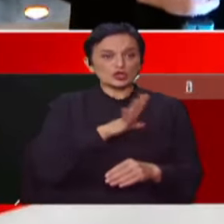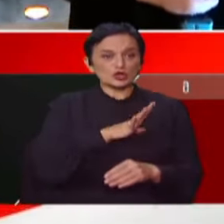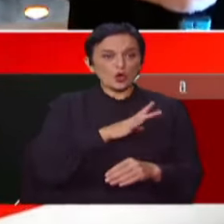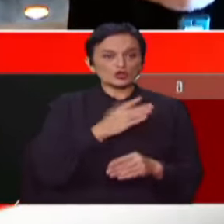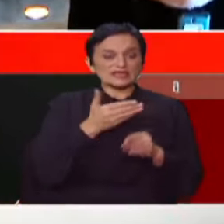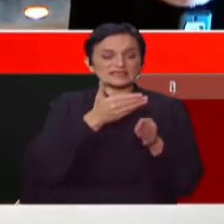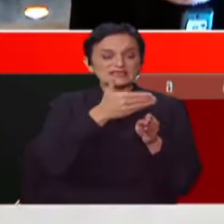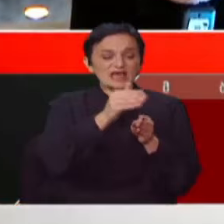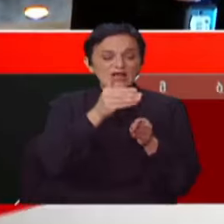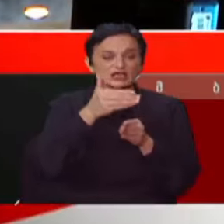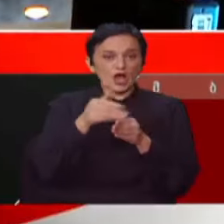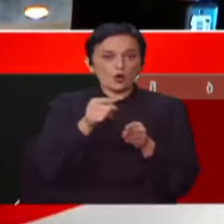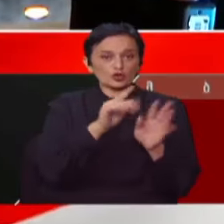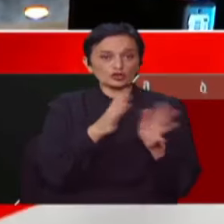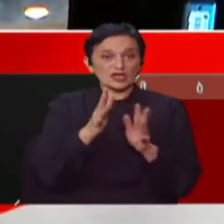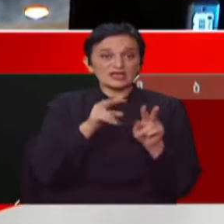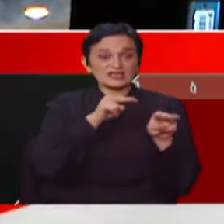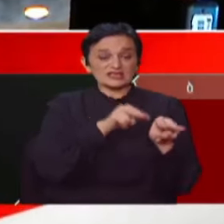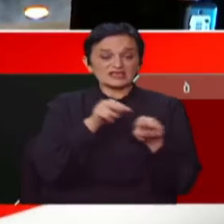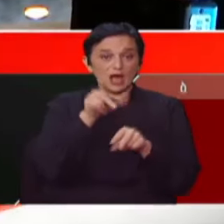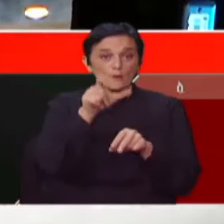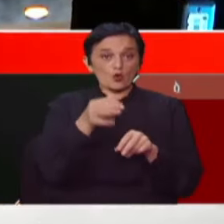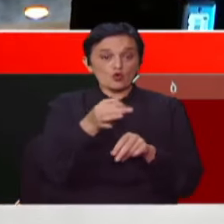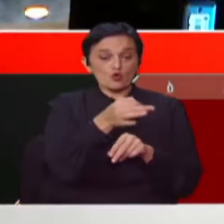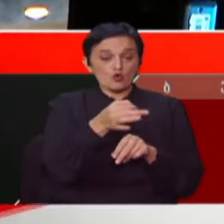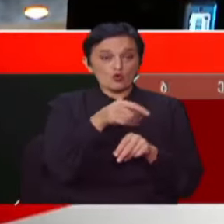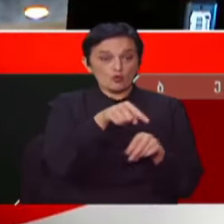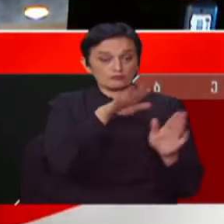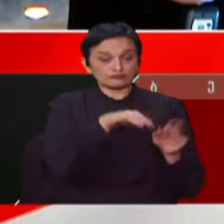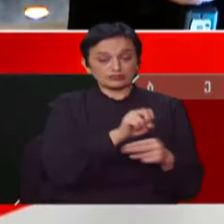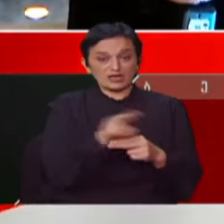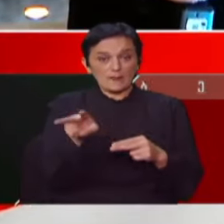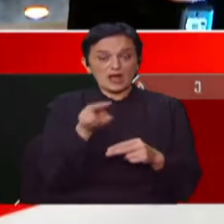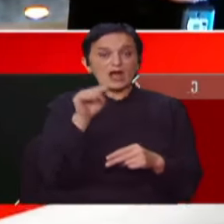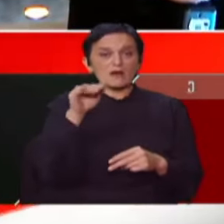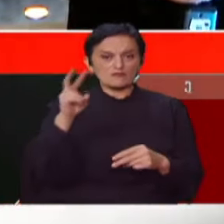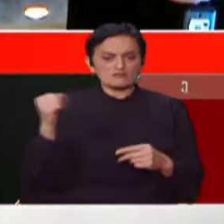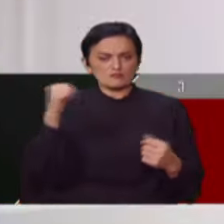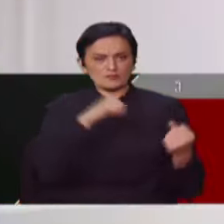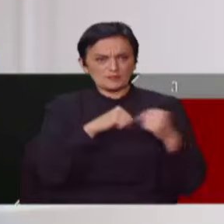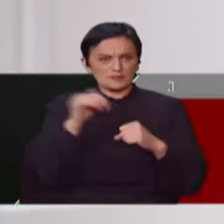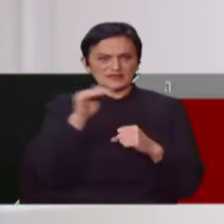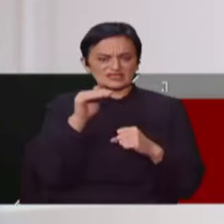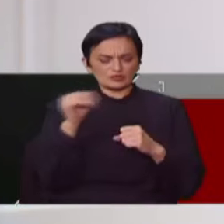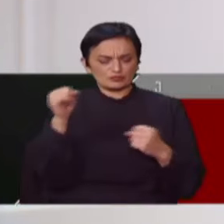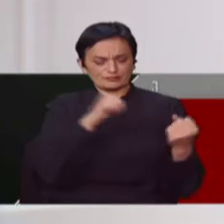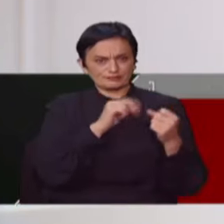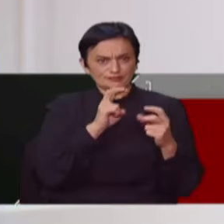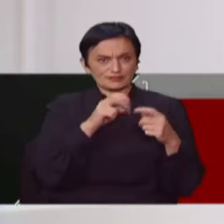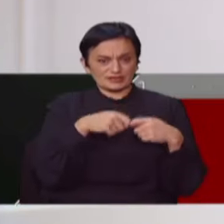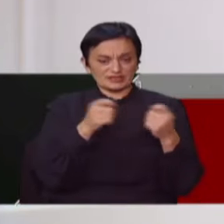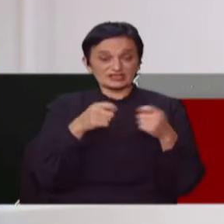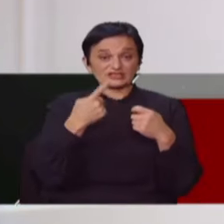ცალკეული შემთხვევები, როდესაც მოხდა დამკვირვებლების უბრიდან გამოძევება, იყო ფიზიკური დაპირისპირების ფაქტიც, რაც შეეხება სხვა